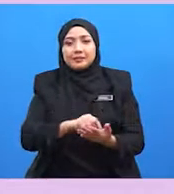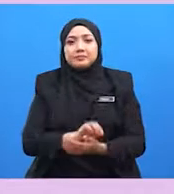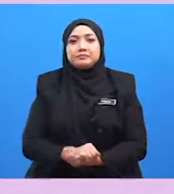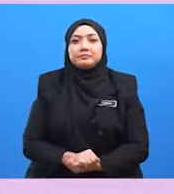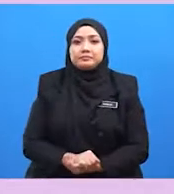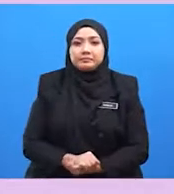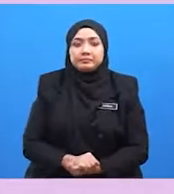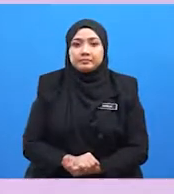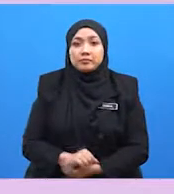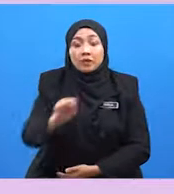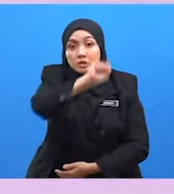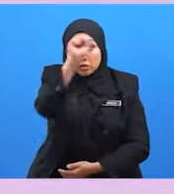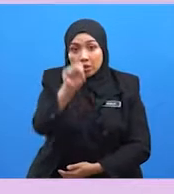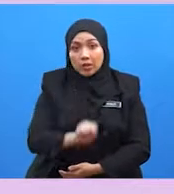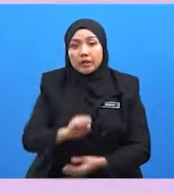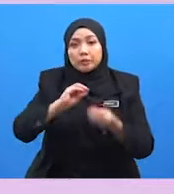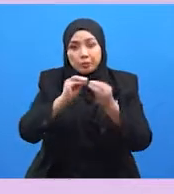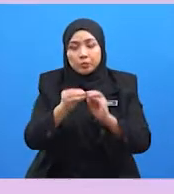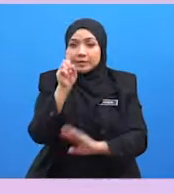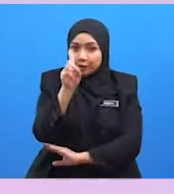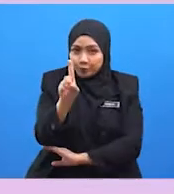Baiklah, soalan pertama.